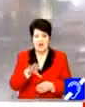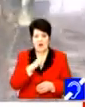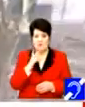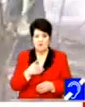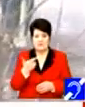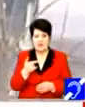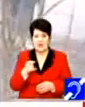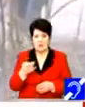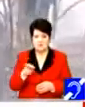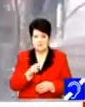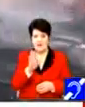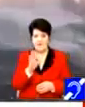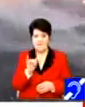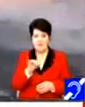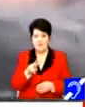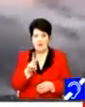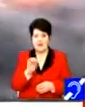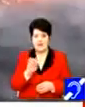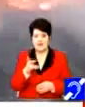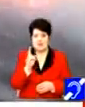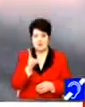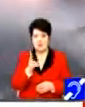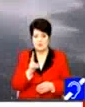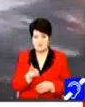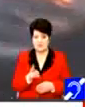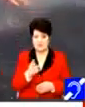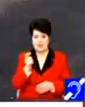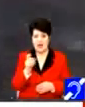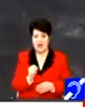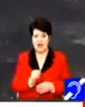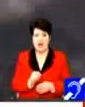autonomia Găgăuză, la Vulcănești, unde au ars peste 20 de hectare de iarbă uscată.